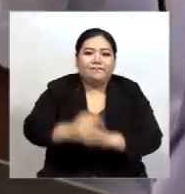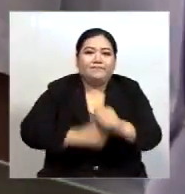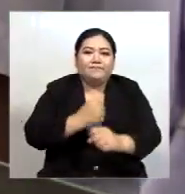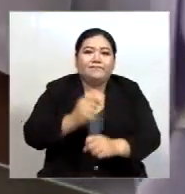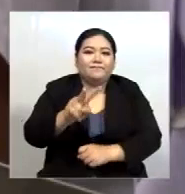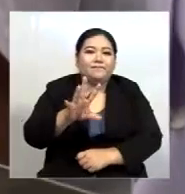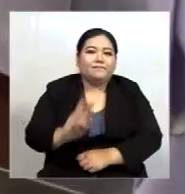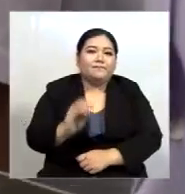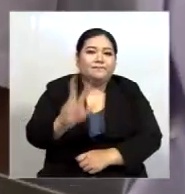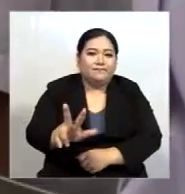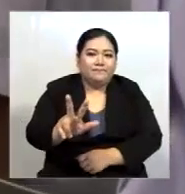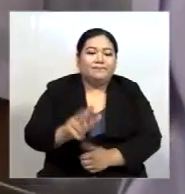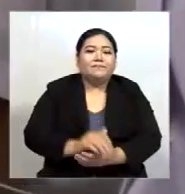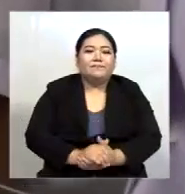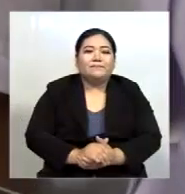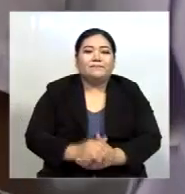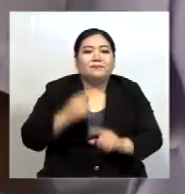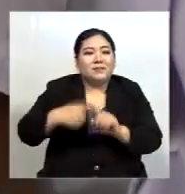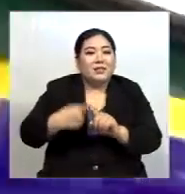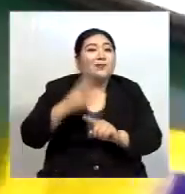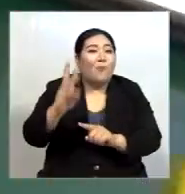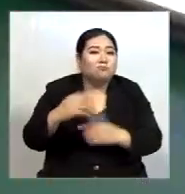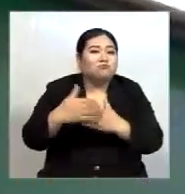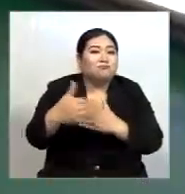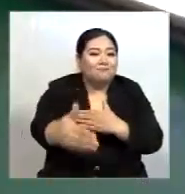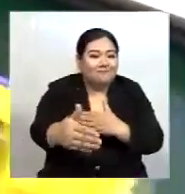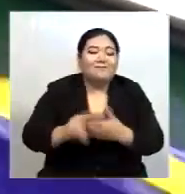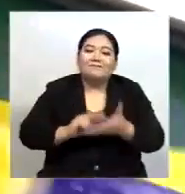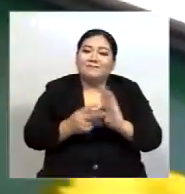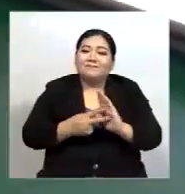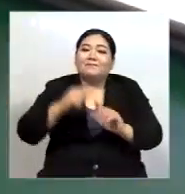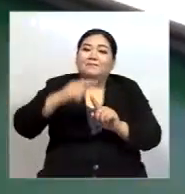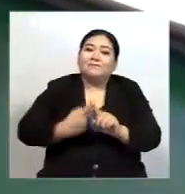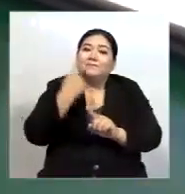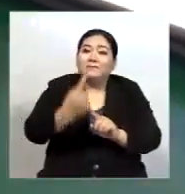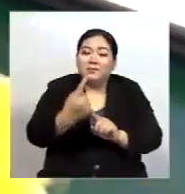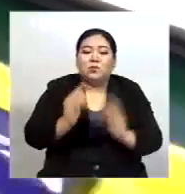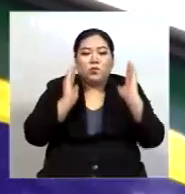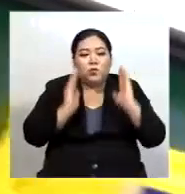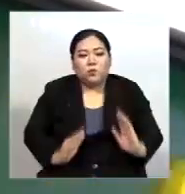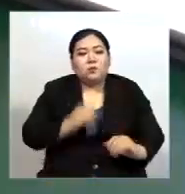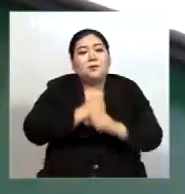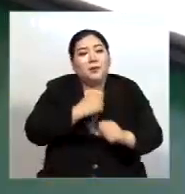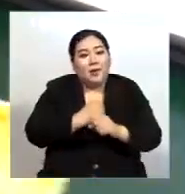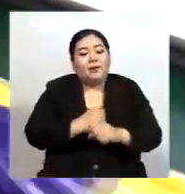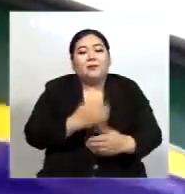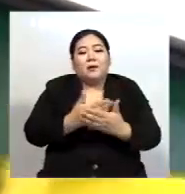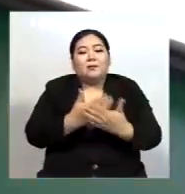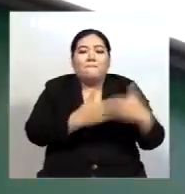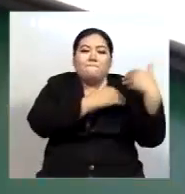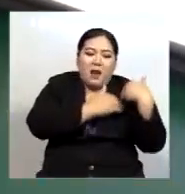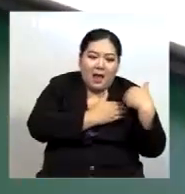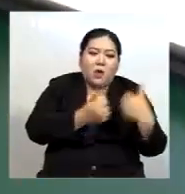มปี2563นั่นก็คือ6เดือนนะคะเท่ากับว่า1เดือนเนี่ยผู้ประกันตนก็จะลดภาระ